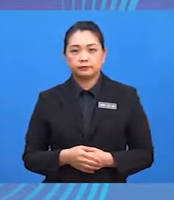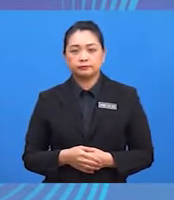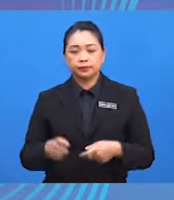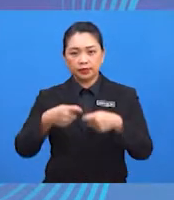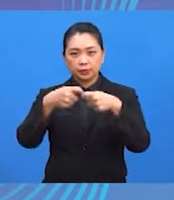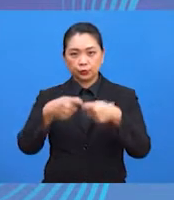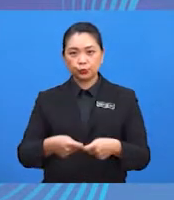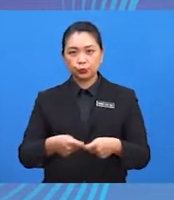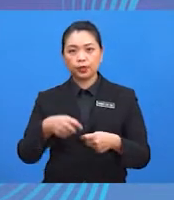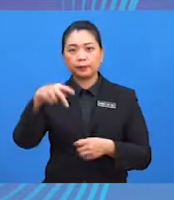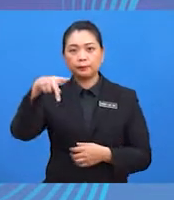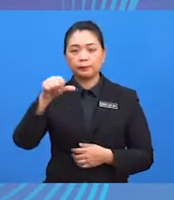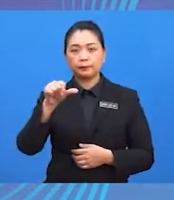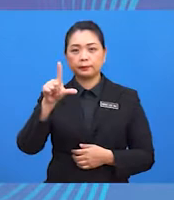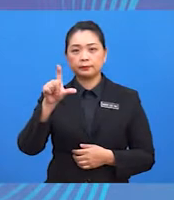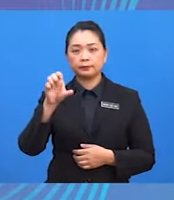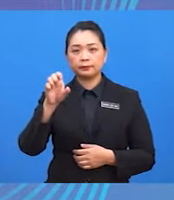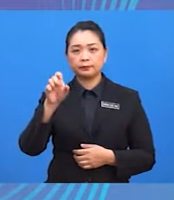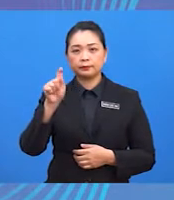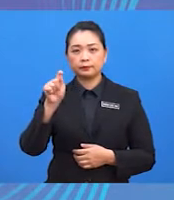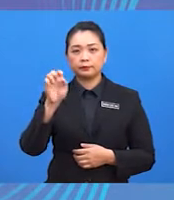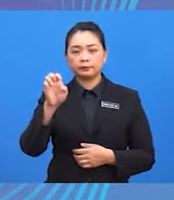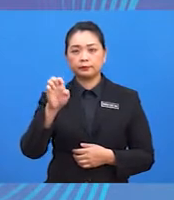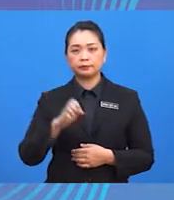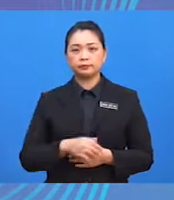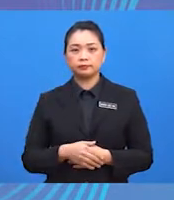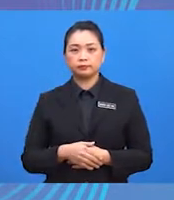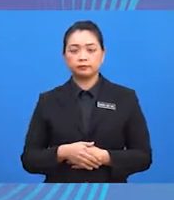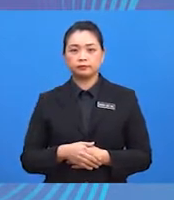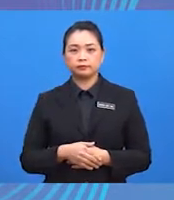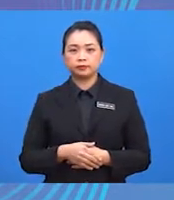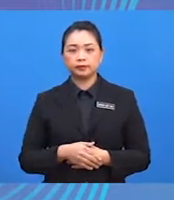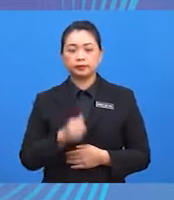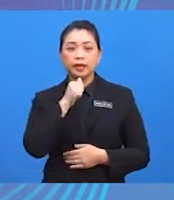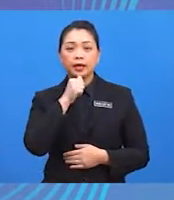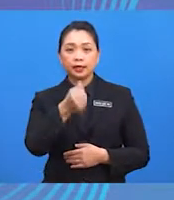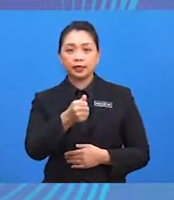menentukan palet catan berdasarkan arahan kerja.